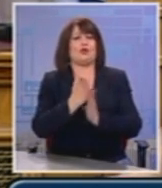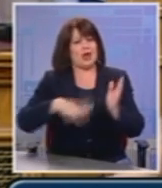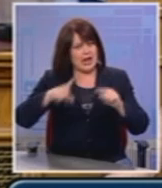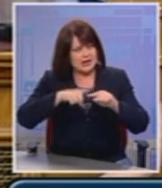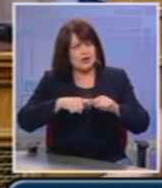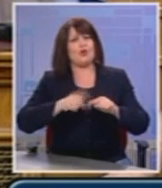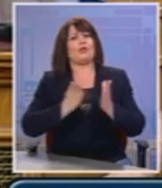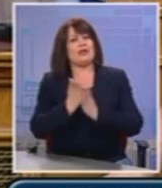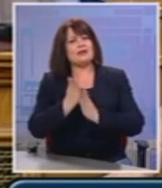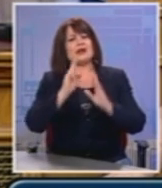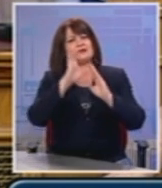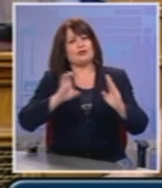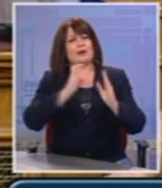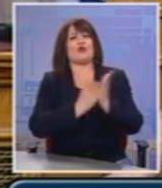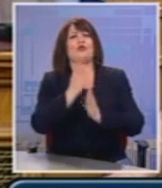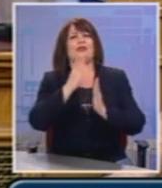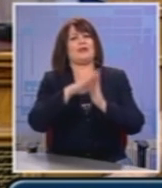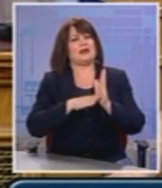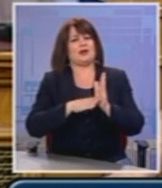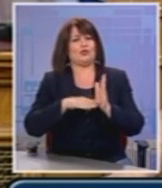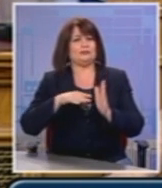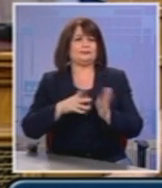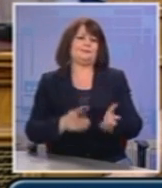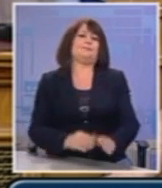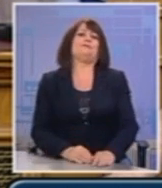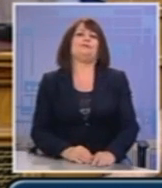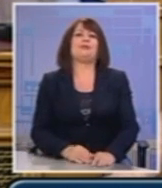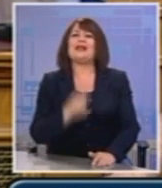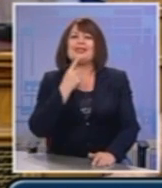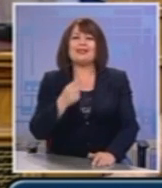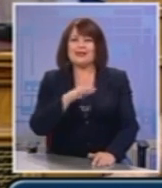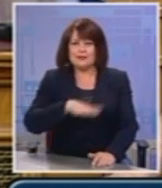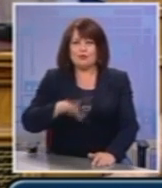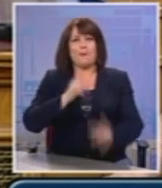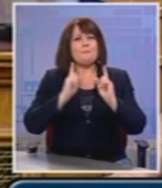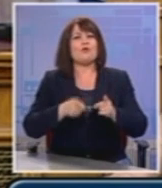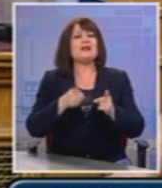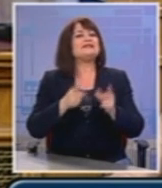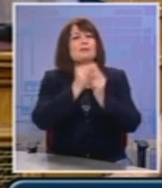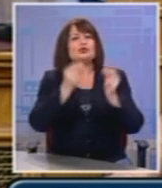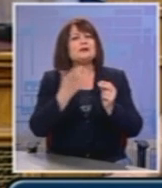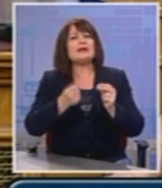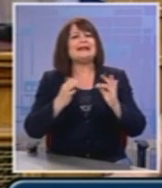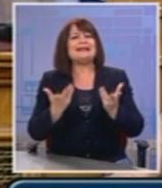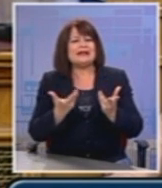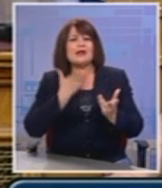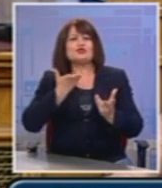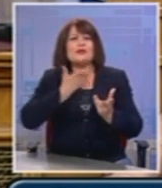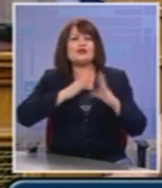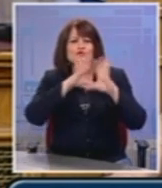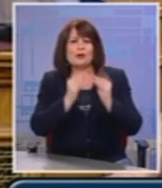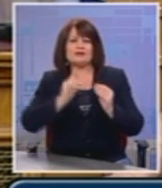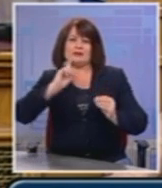δίκαιο εγώ τώρα θα εστιάσω στις εσωτερικές συνέπειες αυτών των αποφάσεων καθώς οι δημοσιονομικοί προσαγωγή που